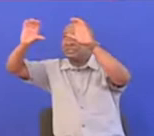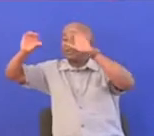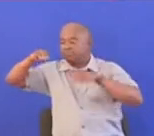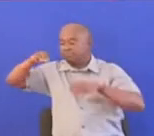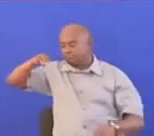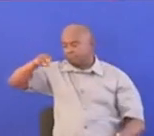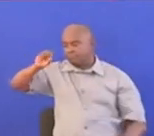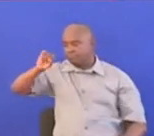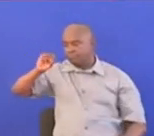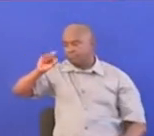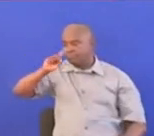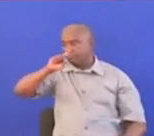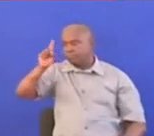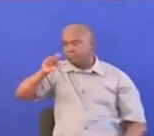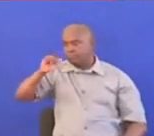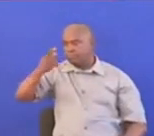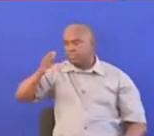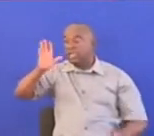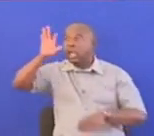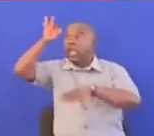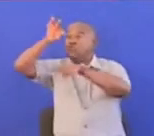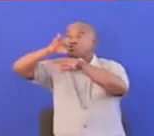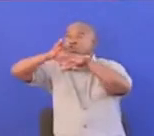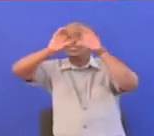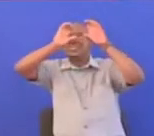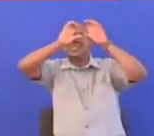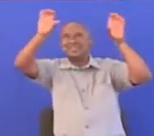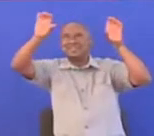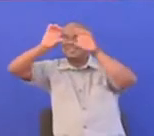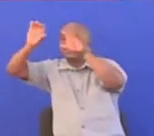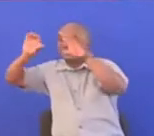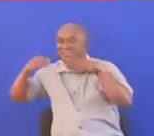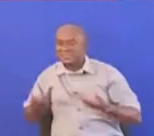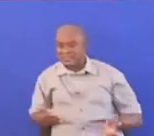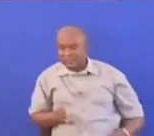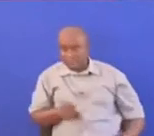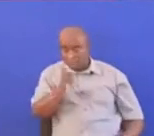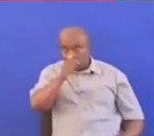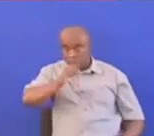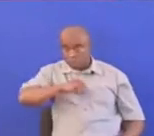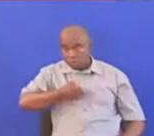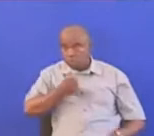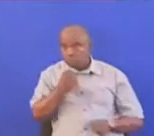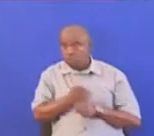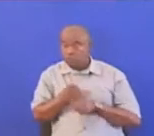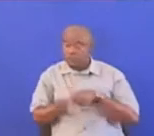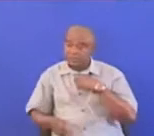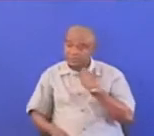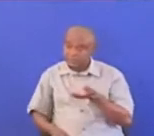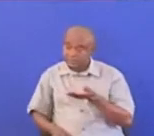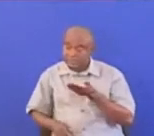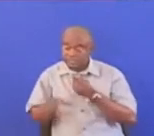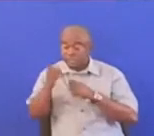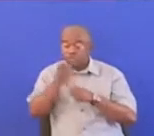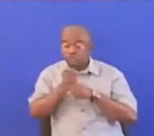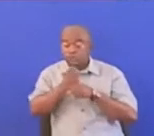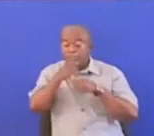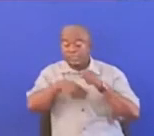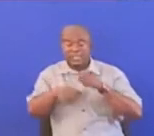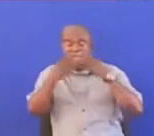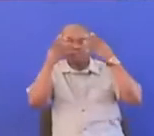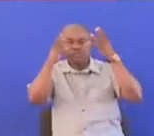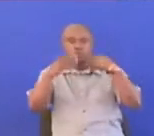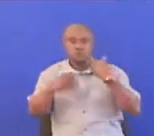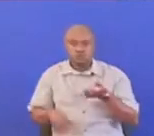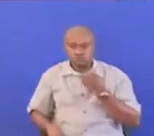Rais kuruhusu kwamba hii ishushwe hadhi, ina maana wananchi wanaruhusiwa kufanya shughuli zao. Watafanya shughuli